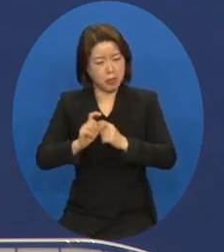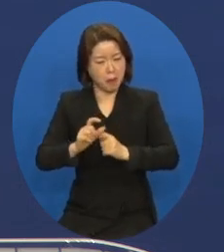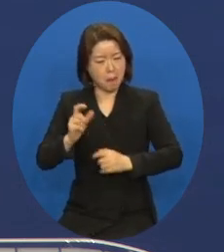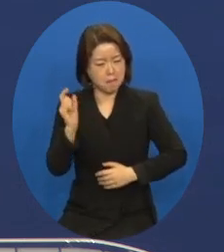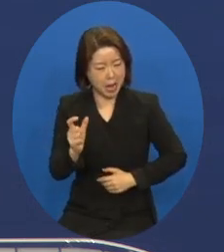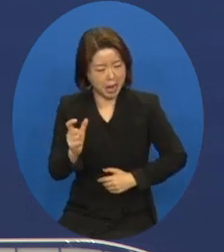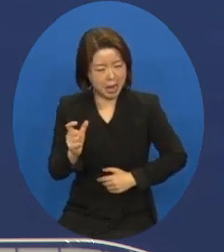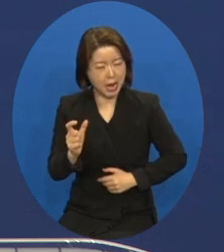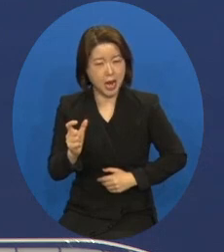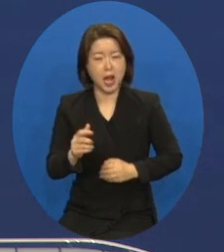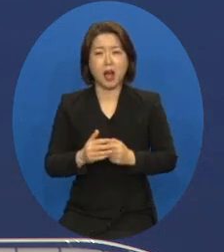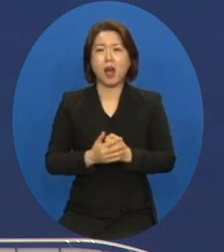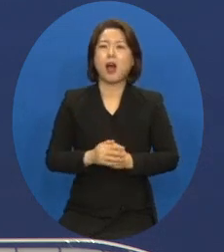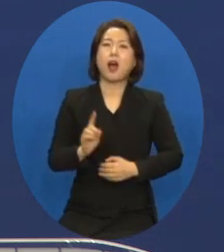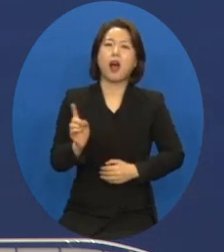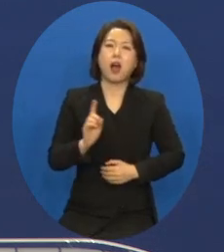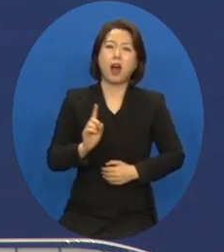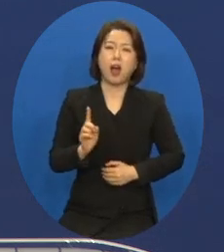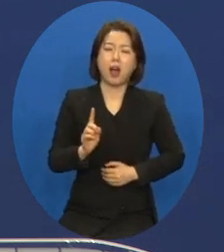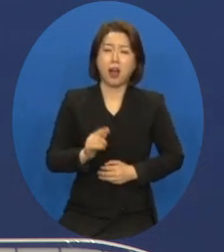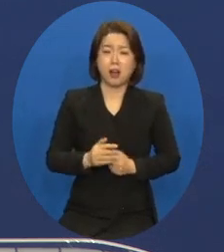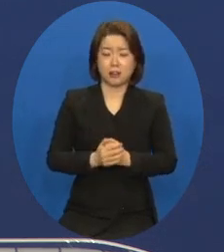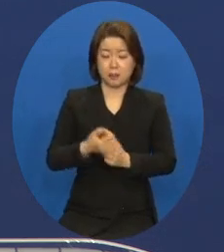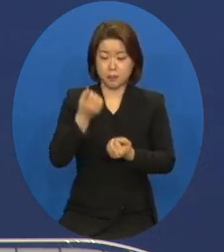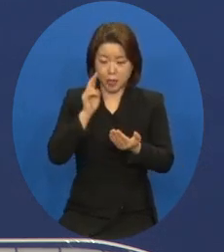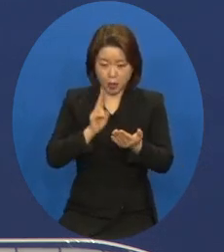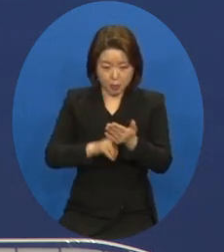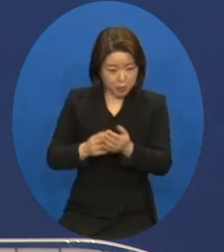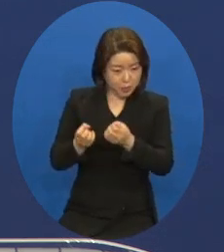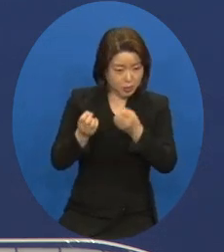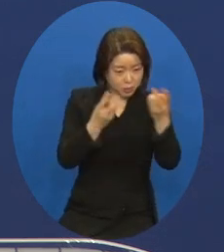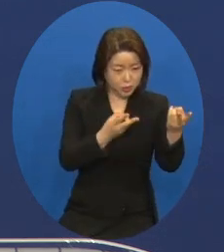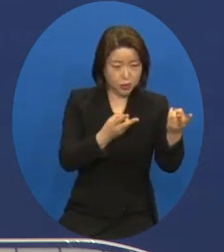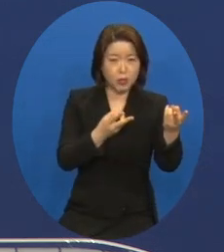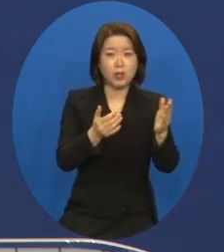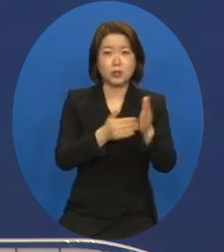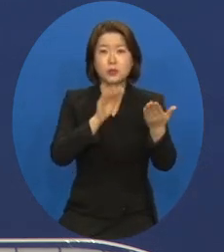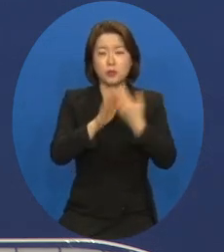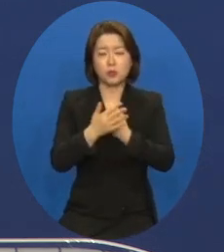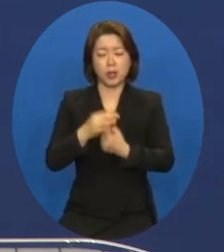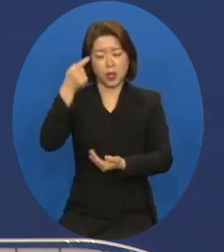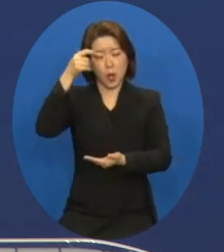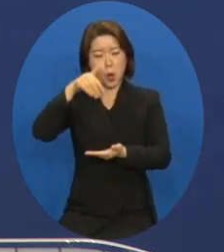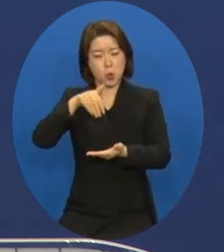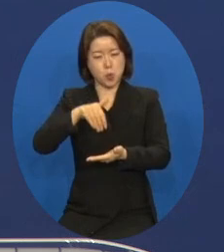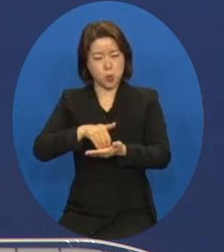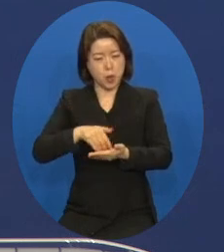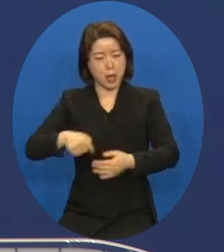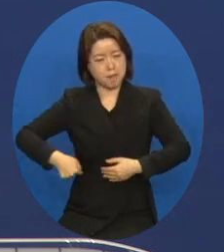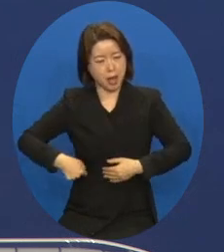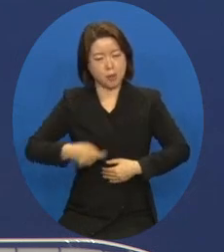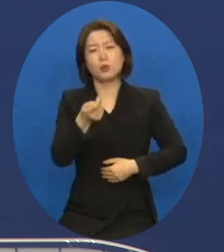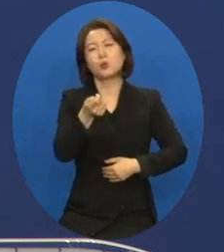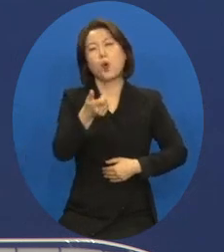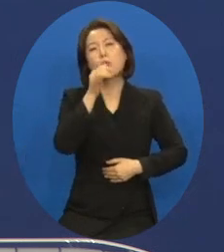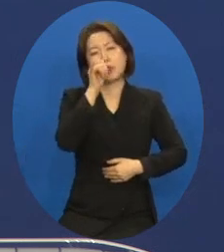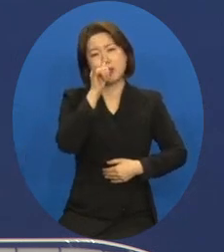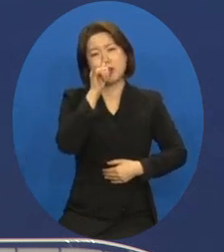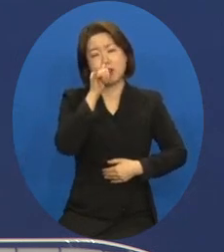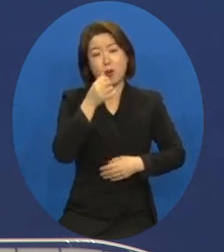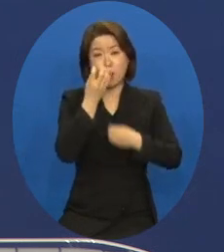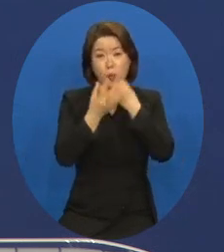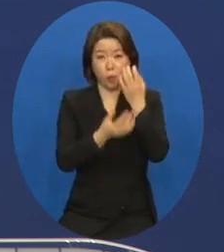그래서 사도 바울이 편지를 쓰고 는 후에 하는 마음도 잠시 가져서 언어라 그렇게 고백을